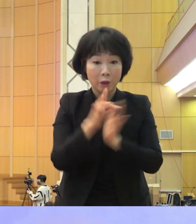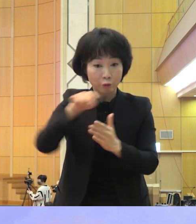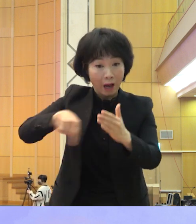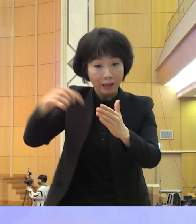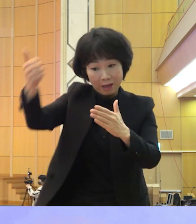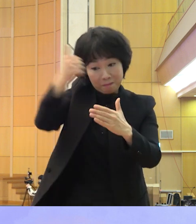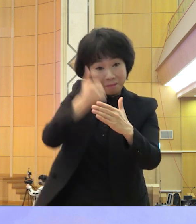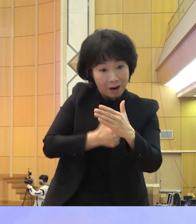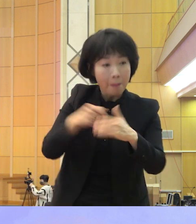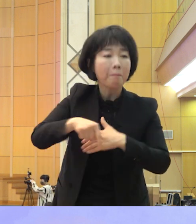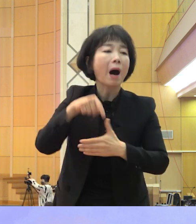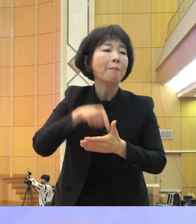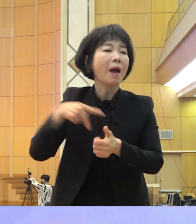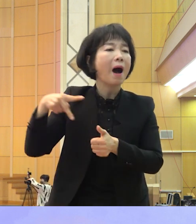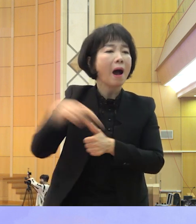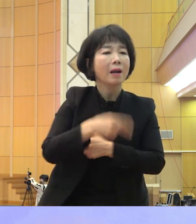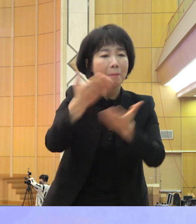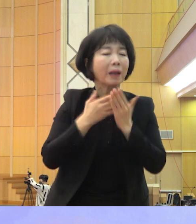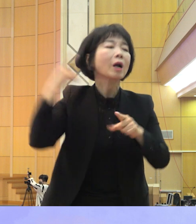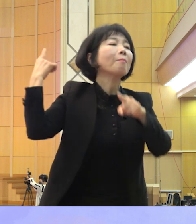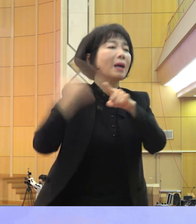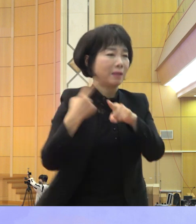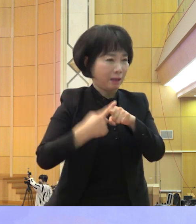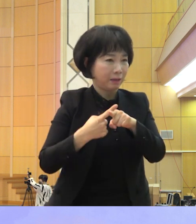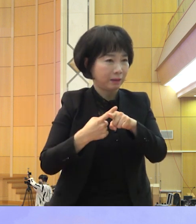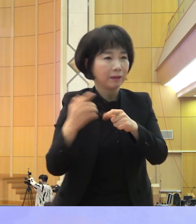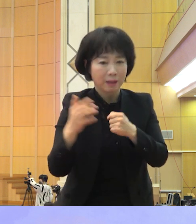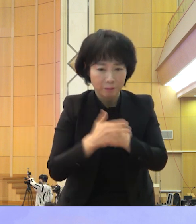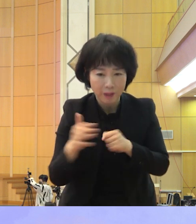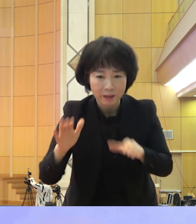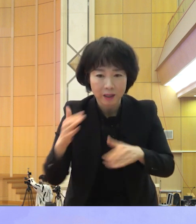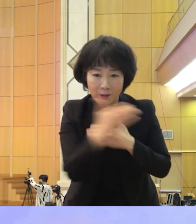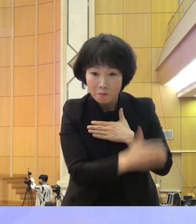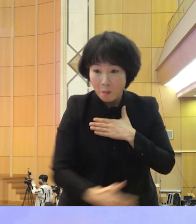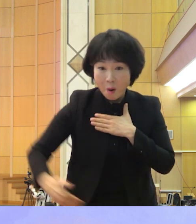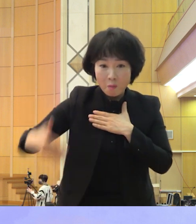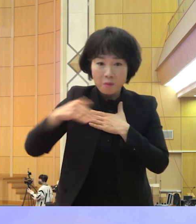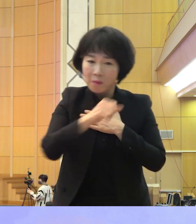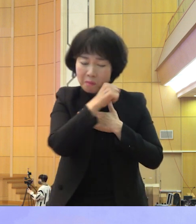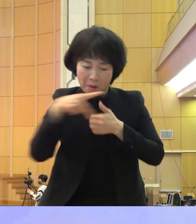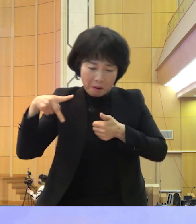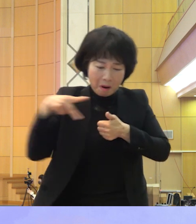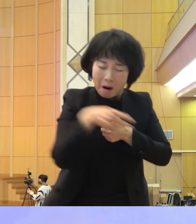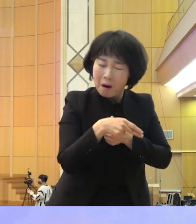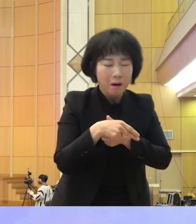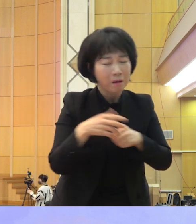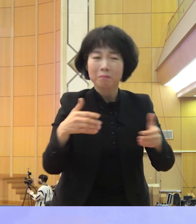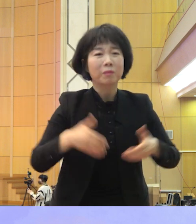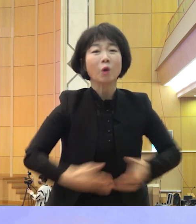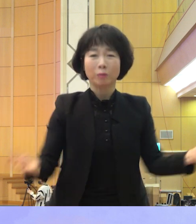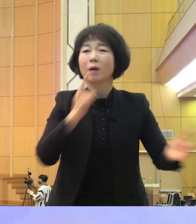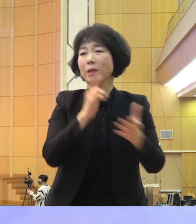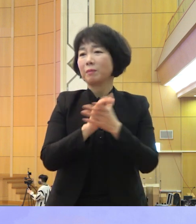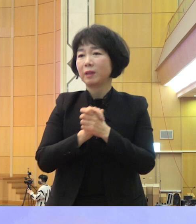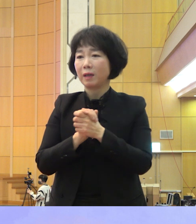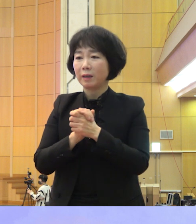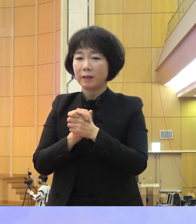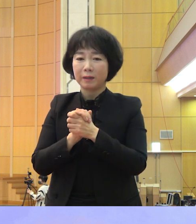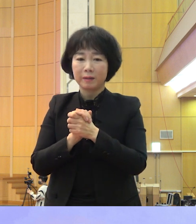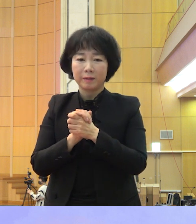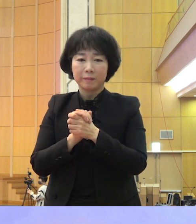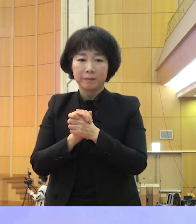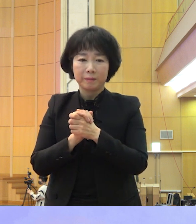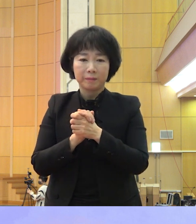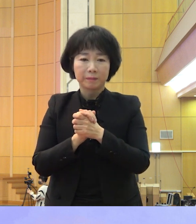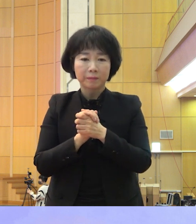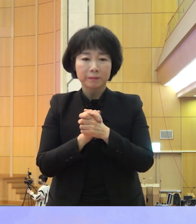있어서 마음의 할례 받으면 그게 진짜 할례지, 이제 육신적으로 뭐 언약에 따라서 율법에 따라서 할례를 받았느니